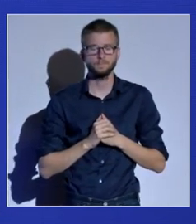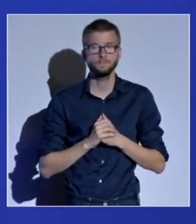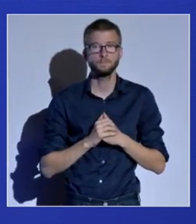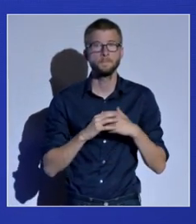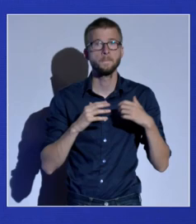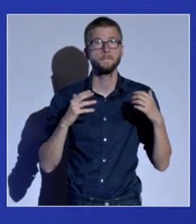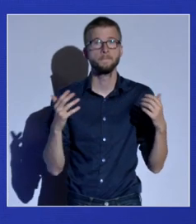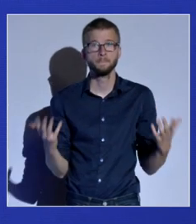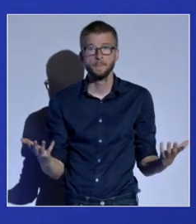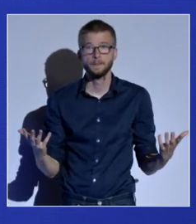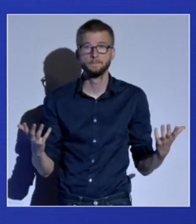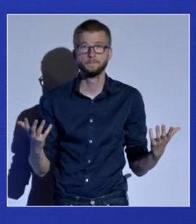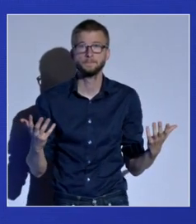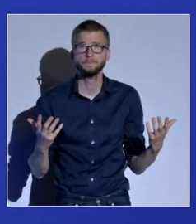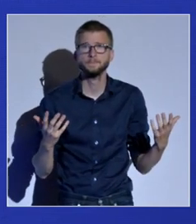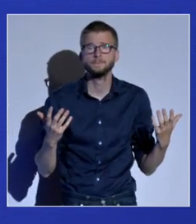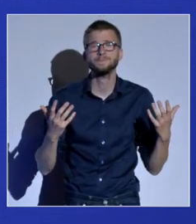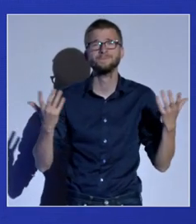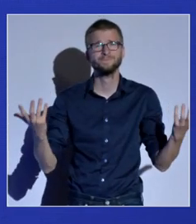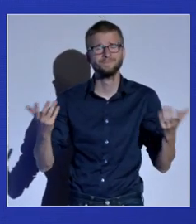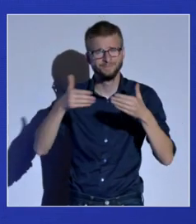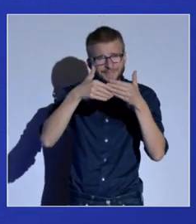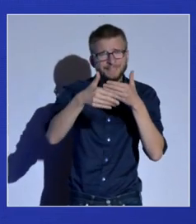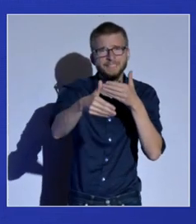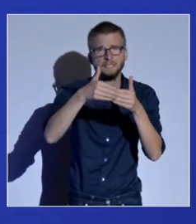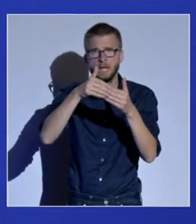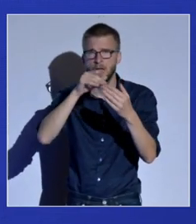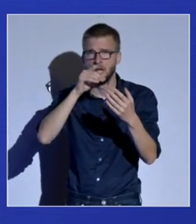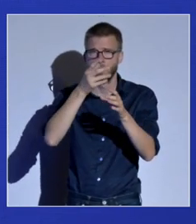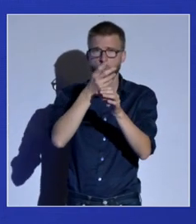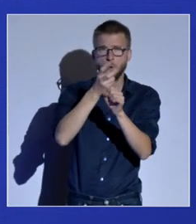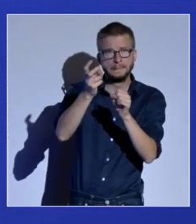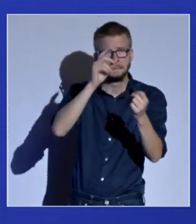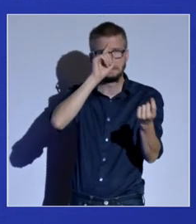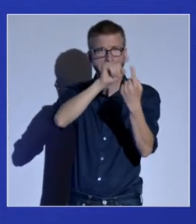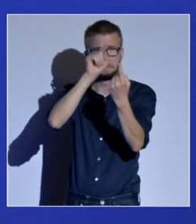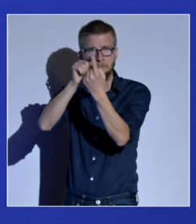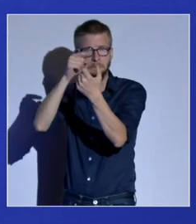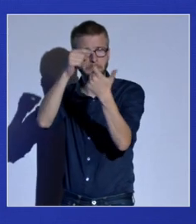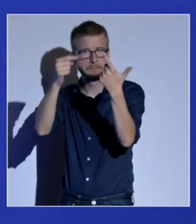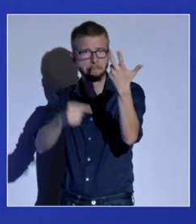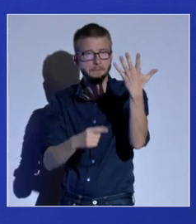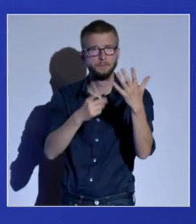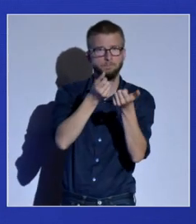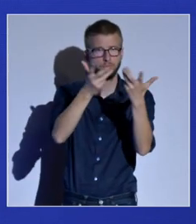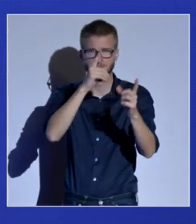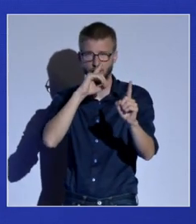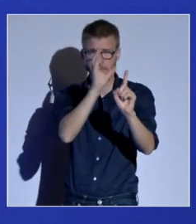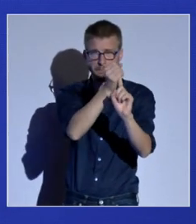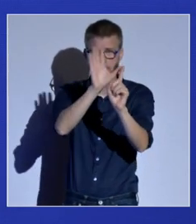Nous avons à relever plusieurs défis. Et j'ai trouvé dans les propos de Thierry l'écho